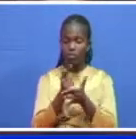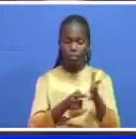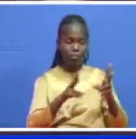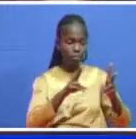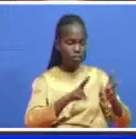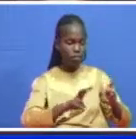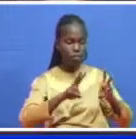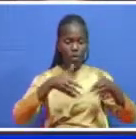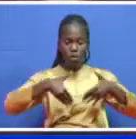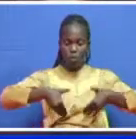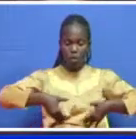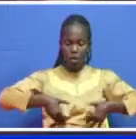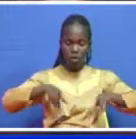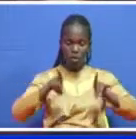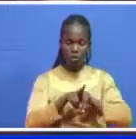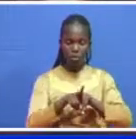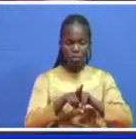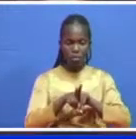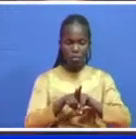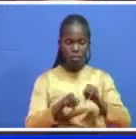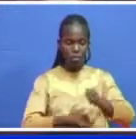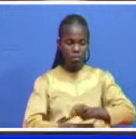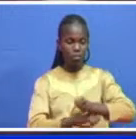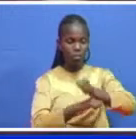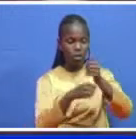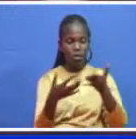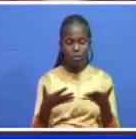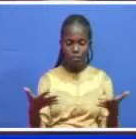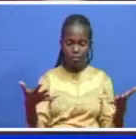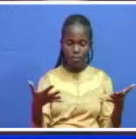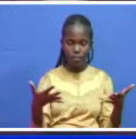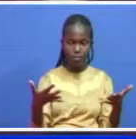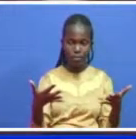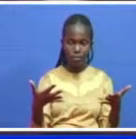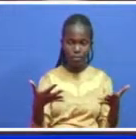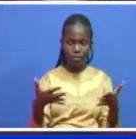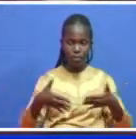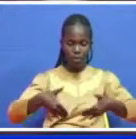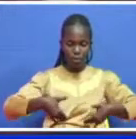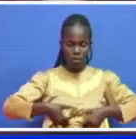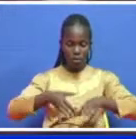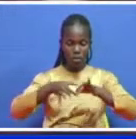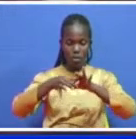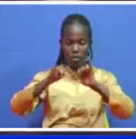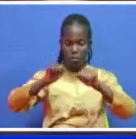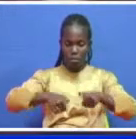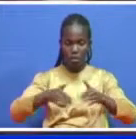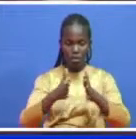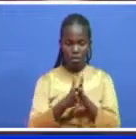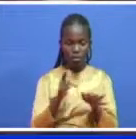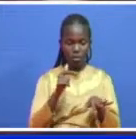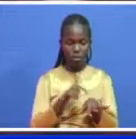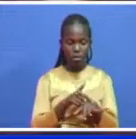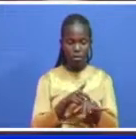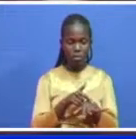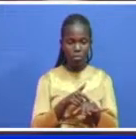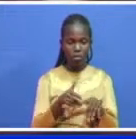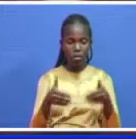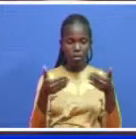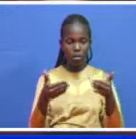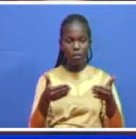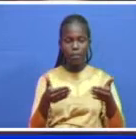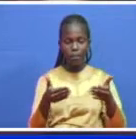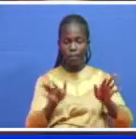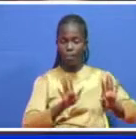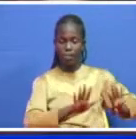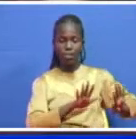muno amwika na kukwata mbau maundu alama tonya kukwata ni amwika na kumanenga ibinda ya kuyonania na maundu